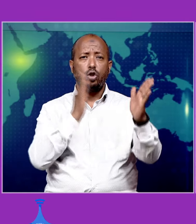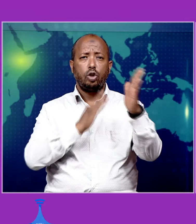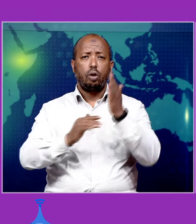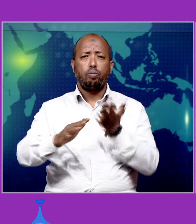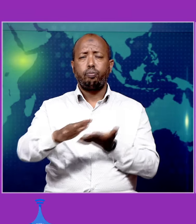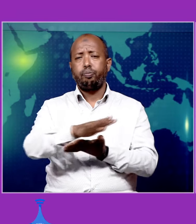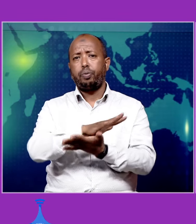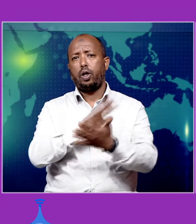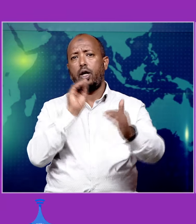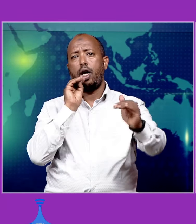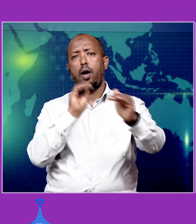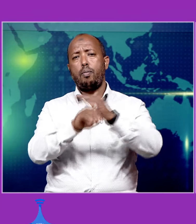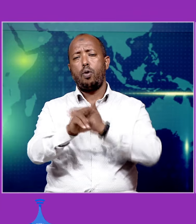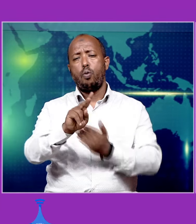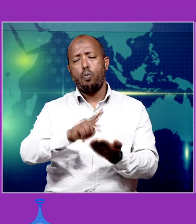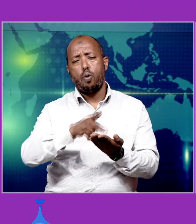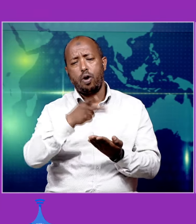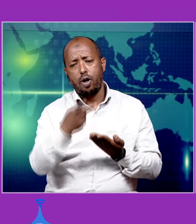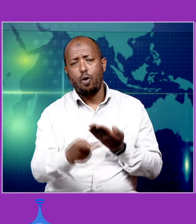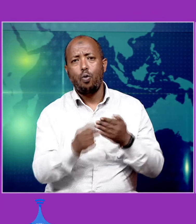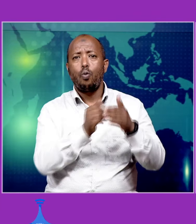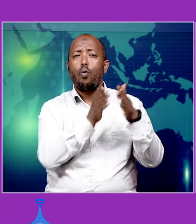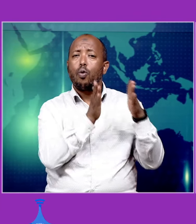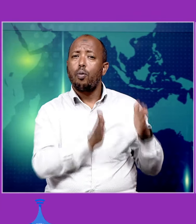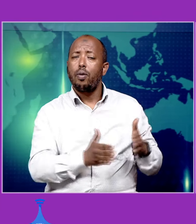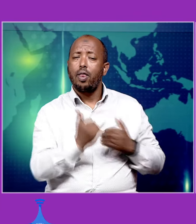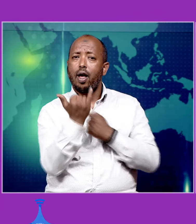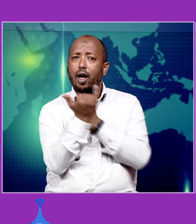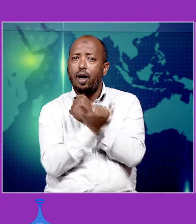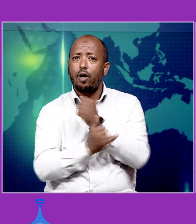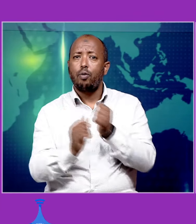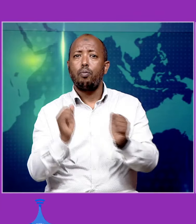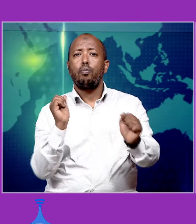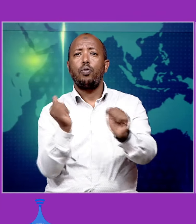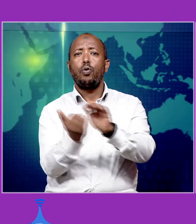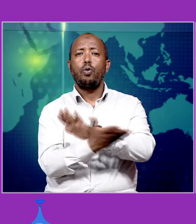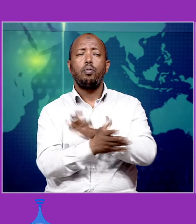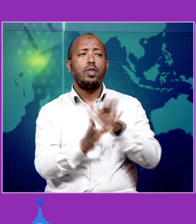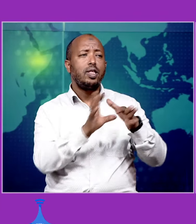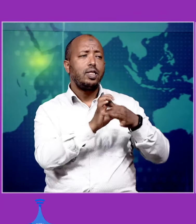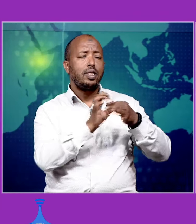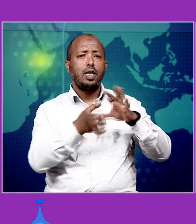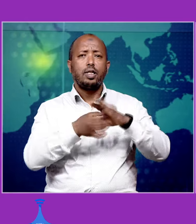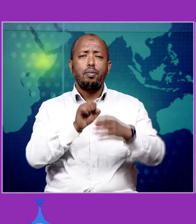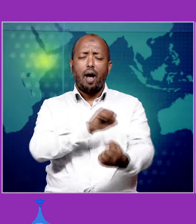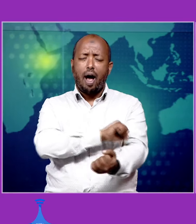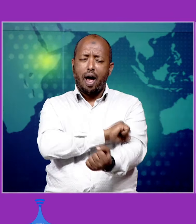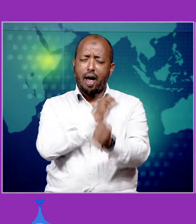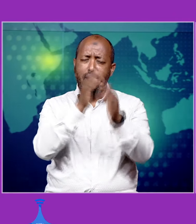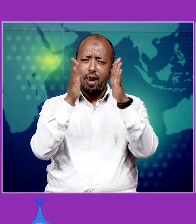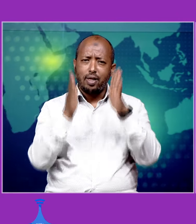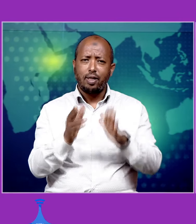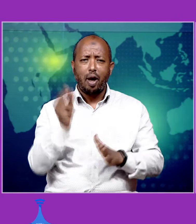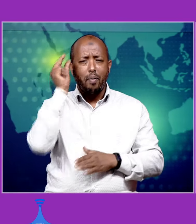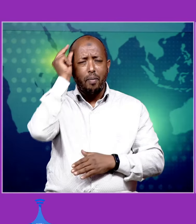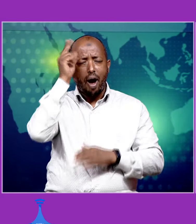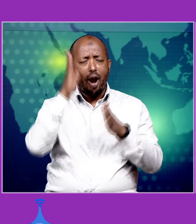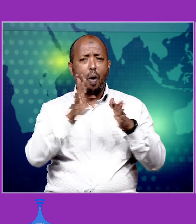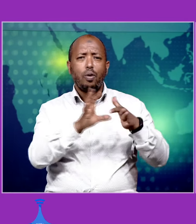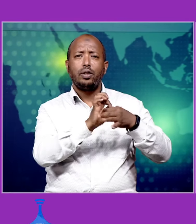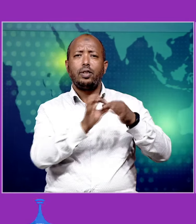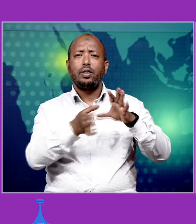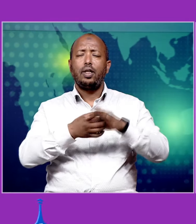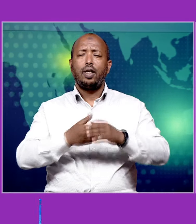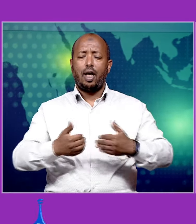ገባ። እንደ ጎረቤት ሀገር ትስስራችን ብርቱ ሂስቶሪካል ትራዲሽናል የሆነ ትስስር ያለን